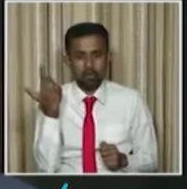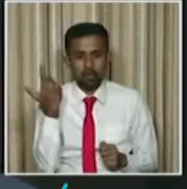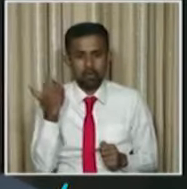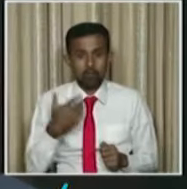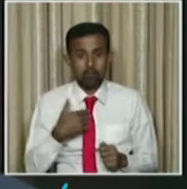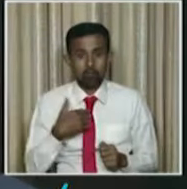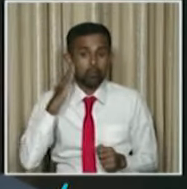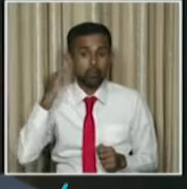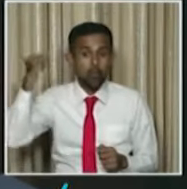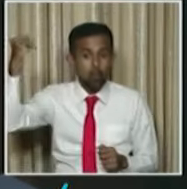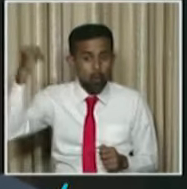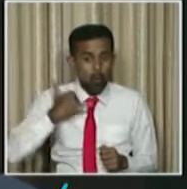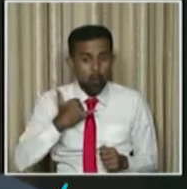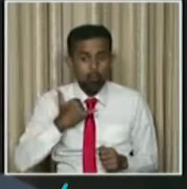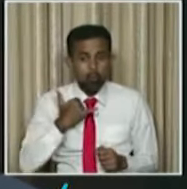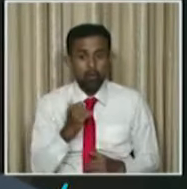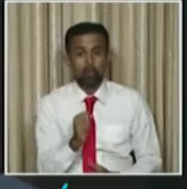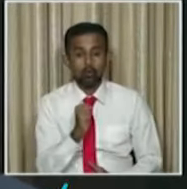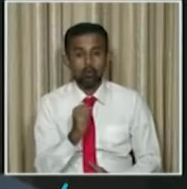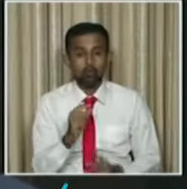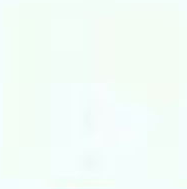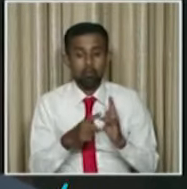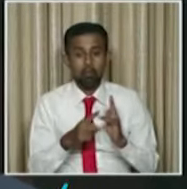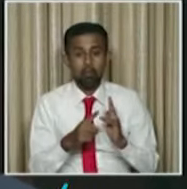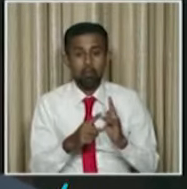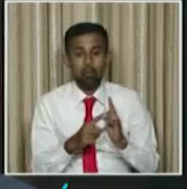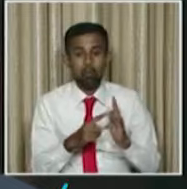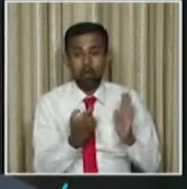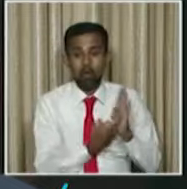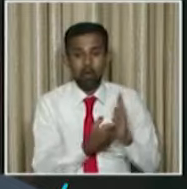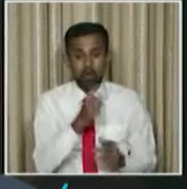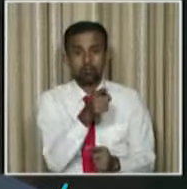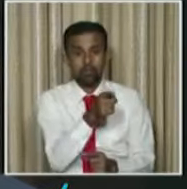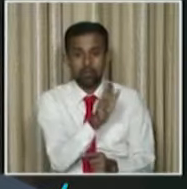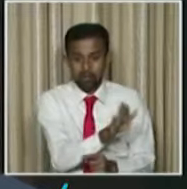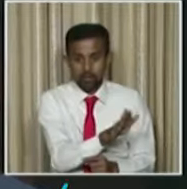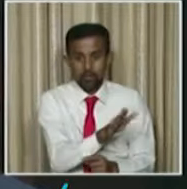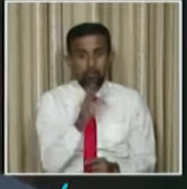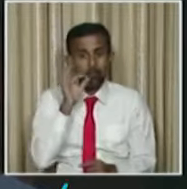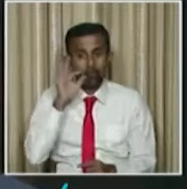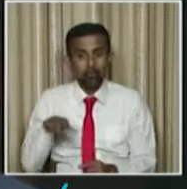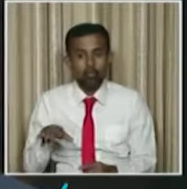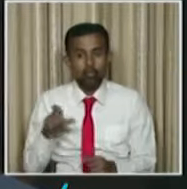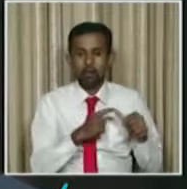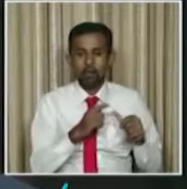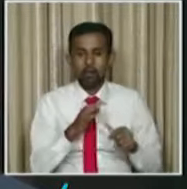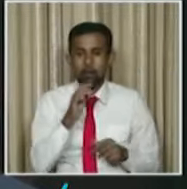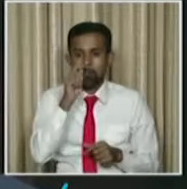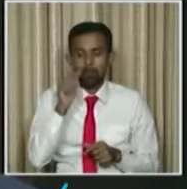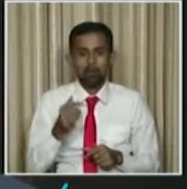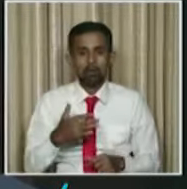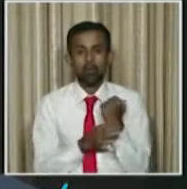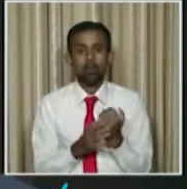විදේශ රටකින් කෝල් එකක් කොහොමද මේ මහාචාර්ය රංජිත් බණ්ඩාර කෝප් එකේ සභාපතිතුමාගේ පුතා කොහොමද කෝප් එකේ වාඩි වෙන්නේ කිය. කොහ